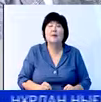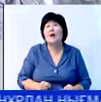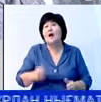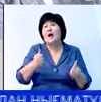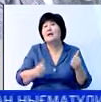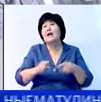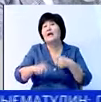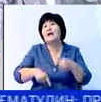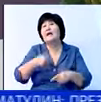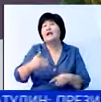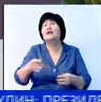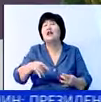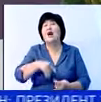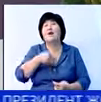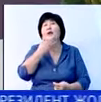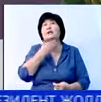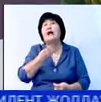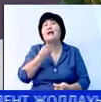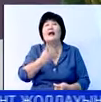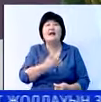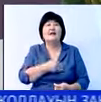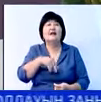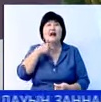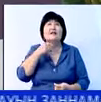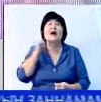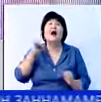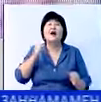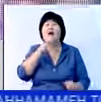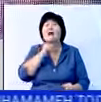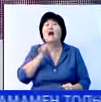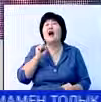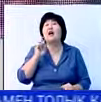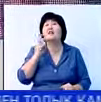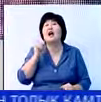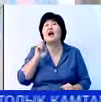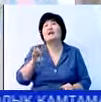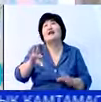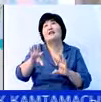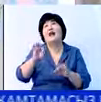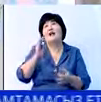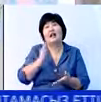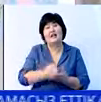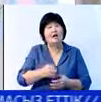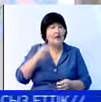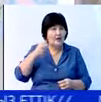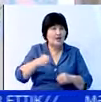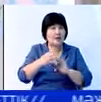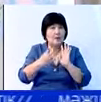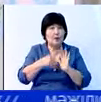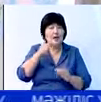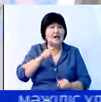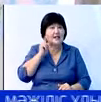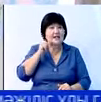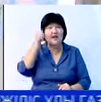Сайыстың келесі кезеңде костюмы әдемі әтілегі әсерлі аяз аталар мен ақ шақарлар таңдалды. 2019 жыл жастар жылы